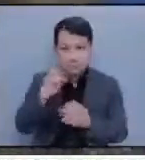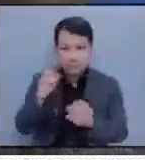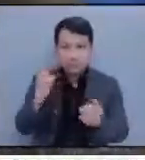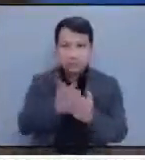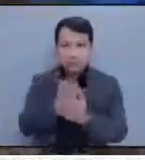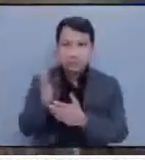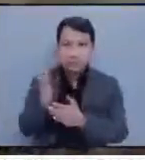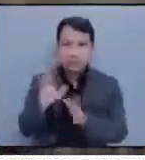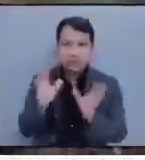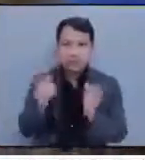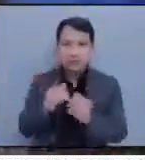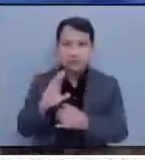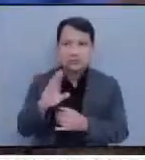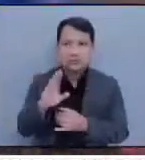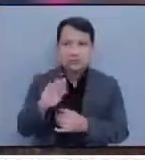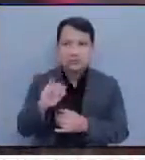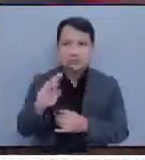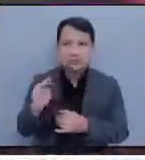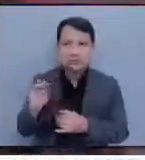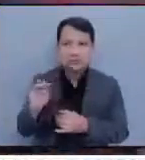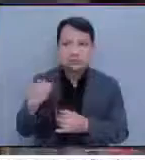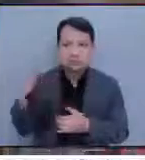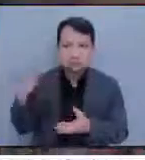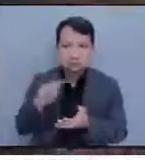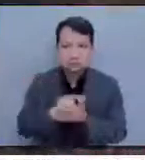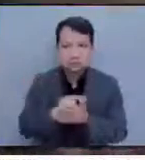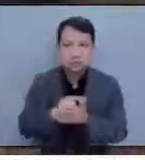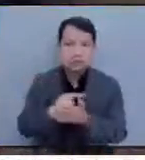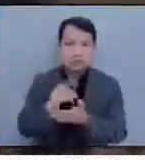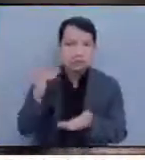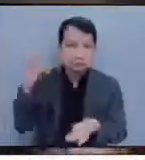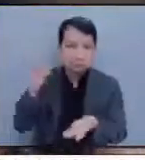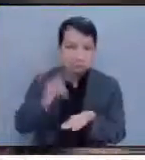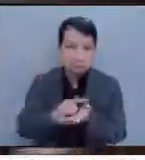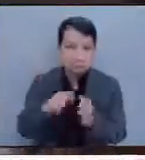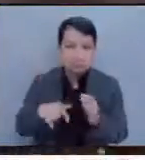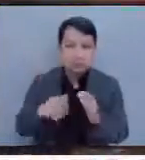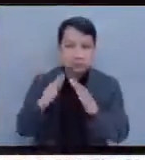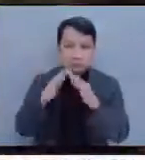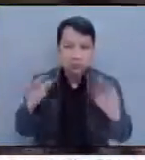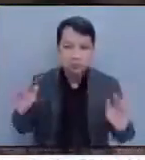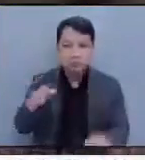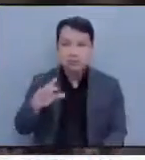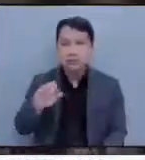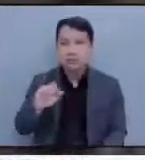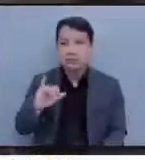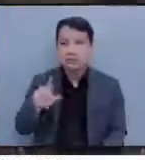ng Homsom ang eroplano nang ito ay bumagsak sa bundok ng San